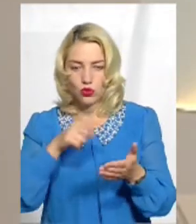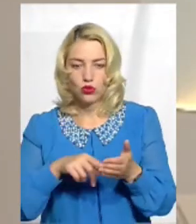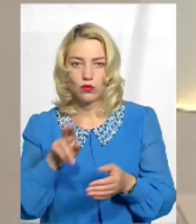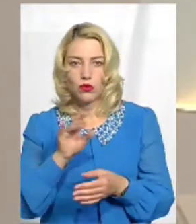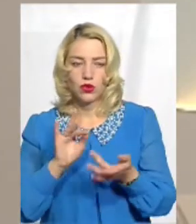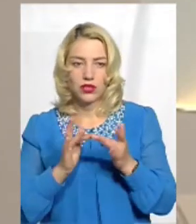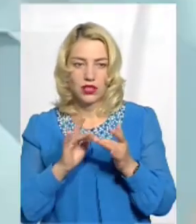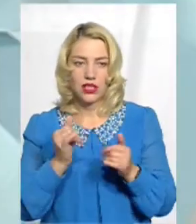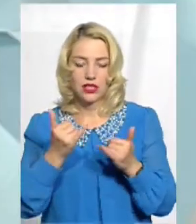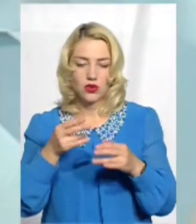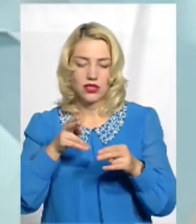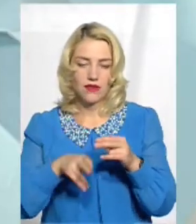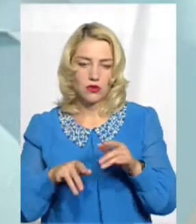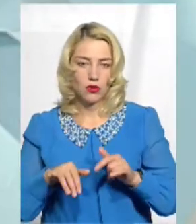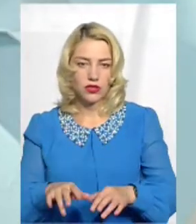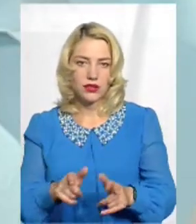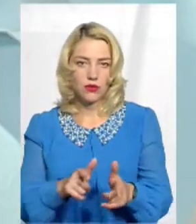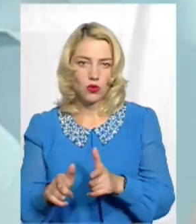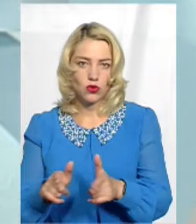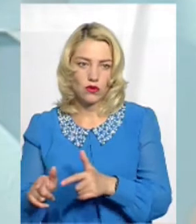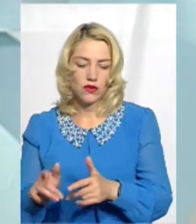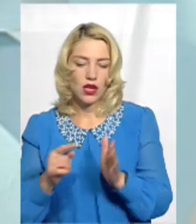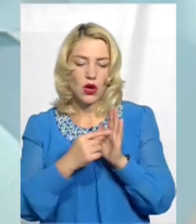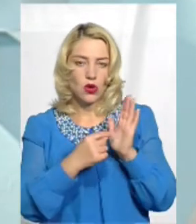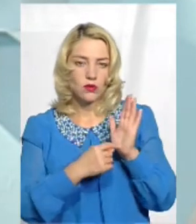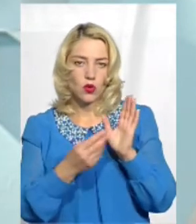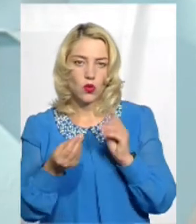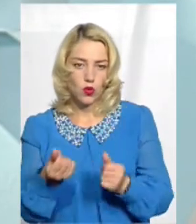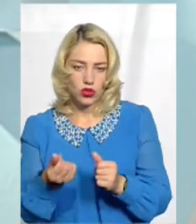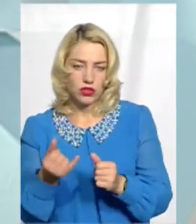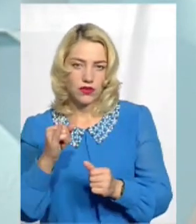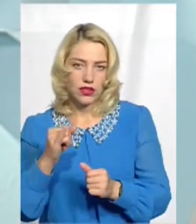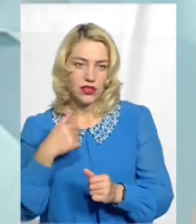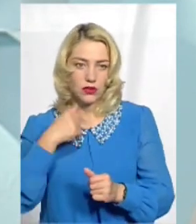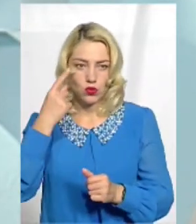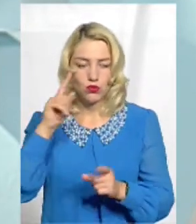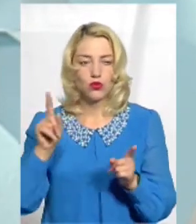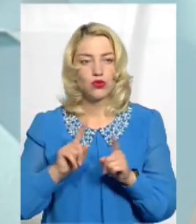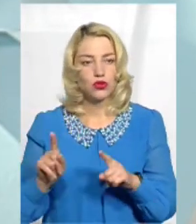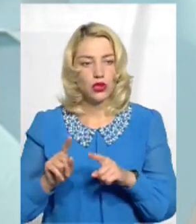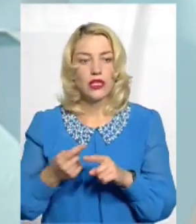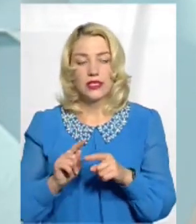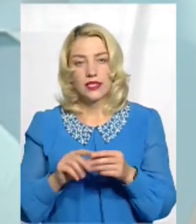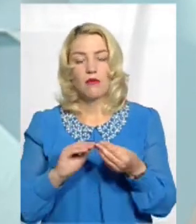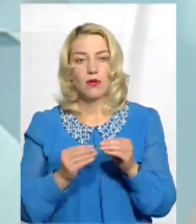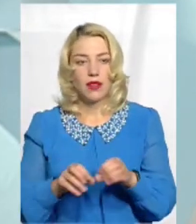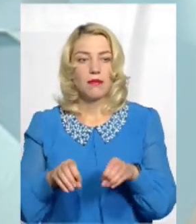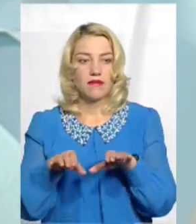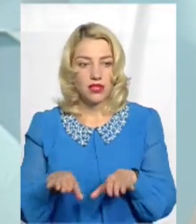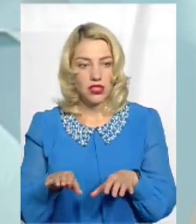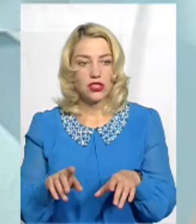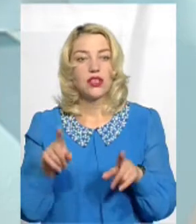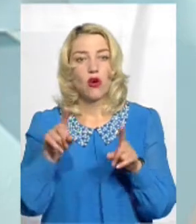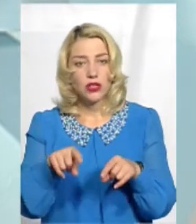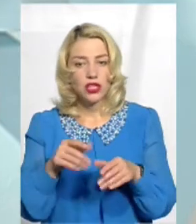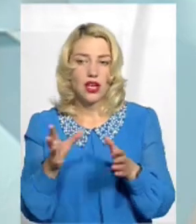сьогодні завершуємо процес підготовки розподілу цих коштів, і я думаю, що ця проблема вирішиться. Хоча разом